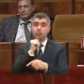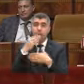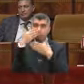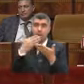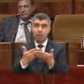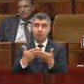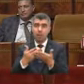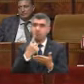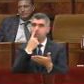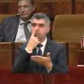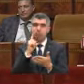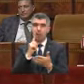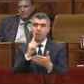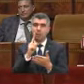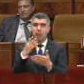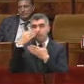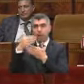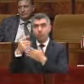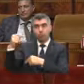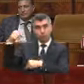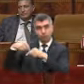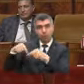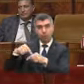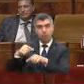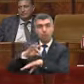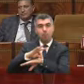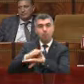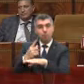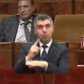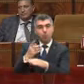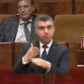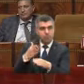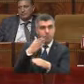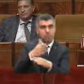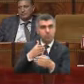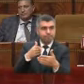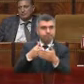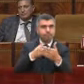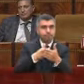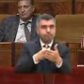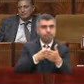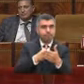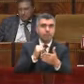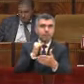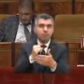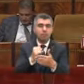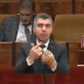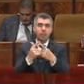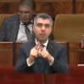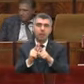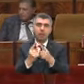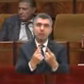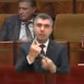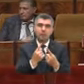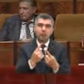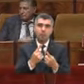أن المهاجر المغربي ملي يجي الإدارة الأول إدارة مغربية يصطدم الصدمة الفرحة ديالو وتهجر أمام أول عرقلة